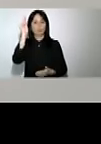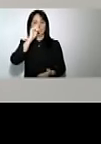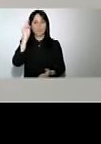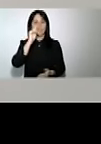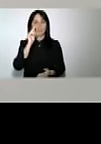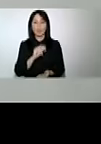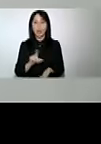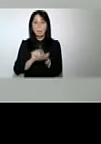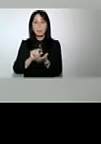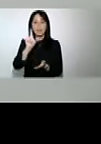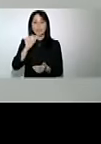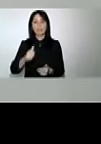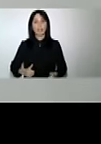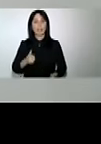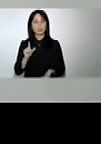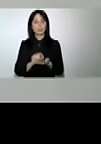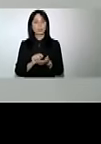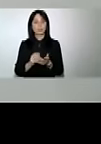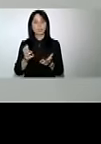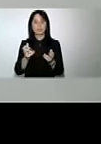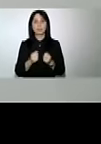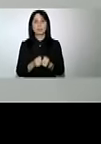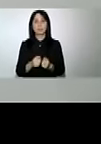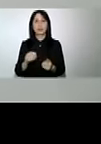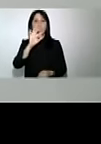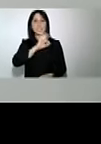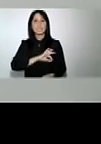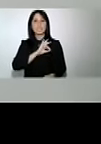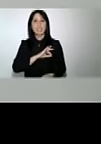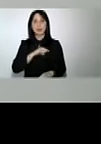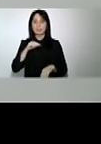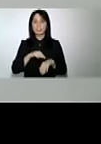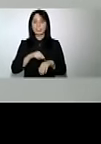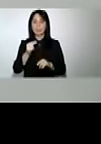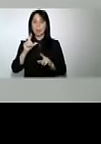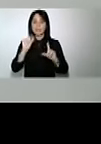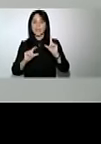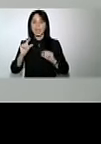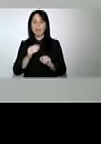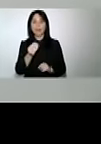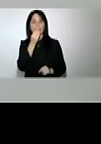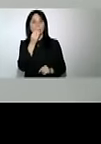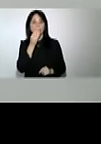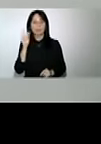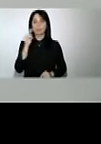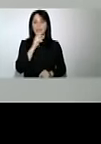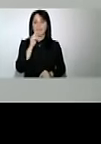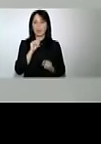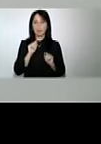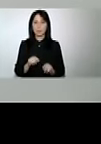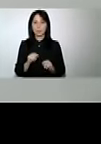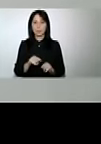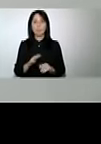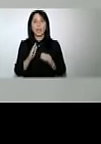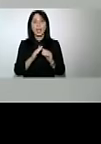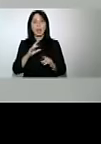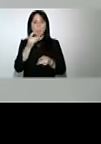უფასოდ ისწავლიან. პენსიონერი ღირსეულ პენსიას მიიღებს და ისარგებლებს საგზნობი ფასდაკლებით საკვებსა და